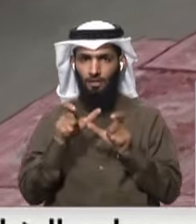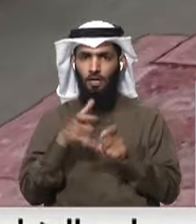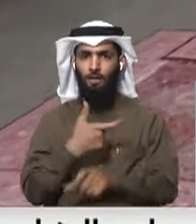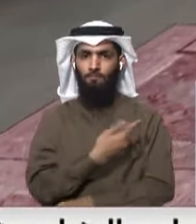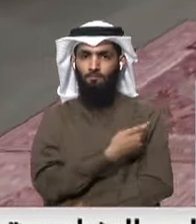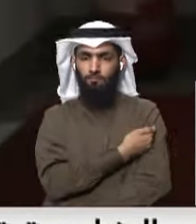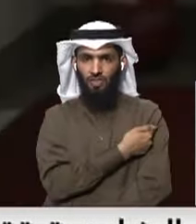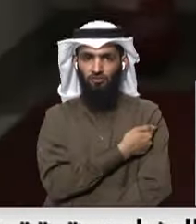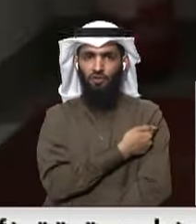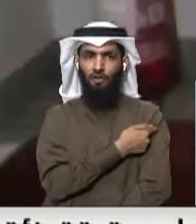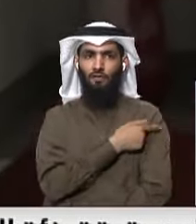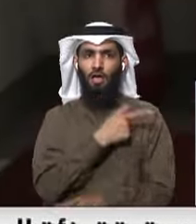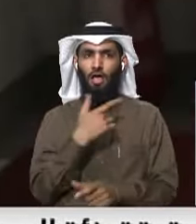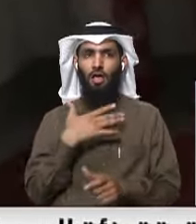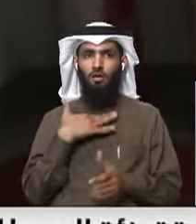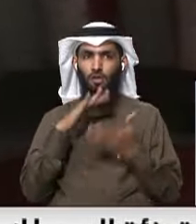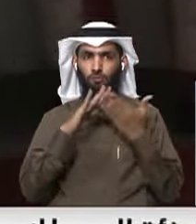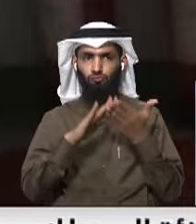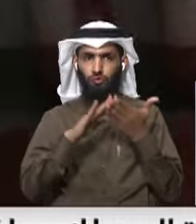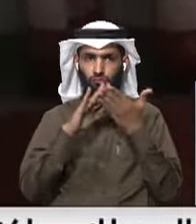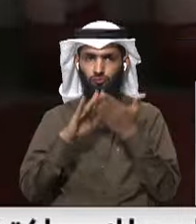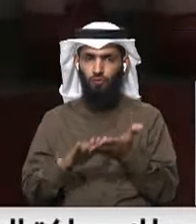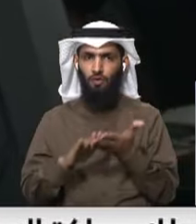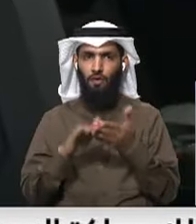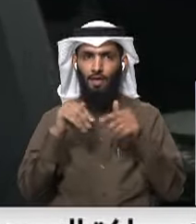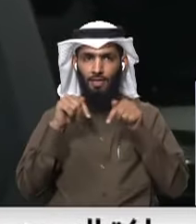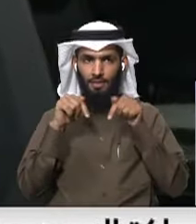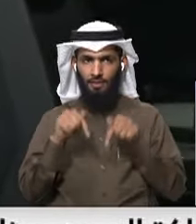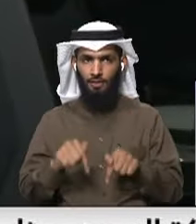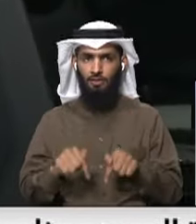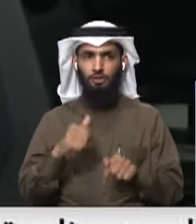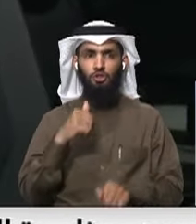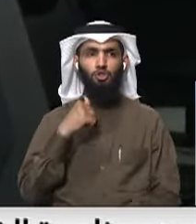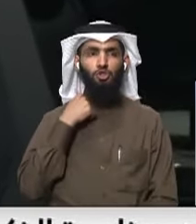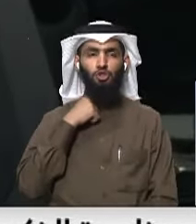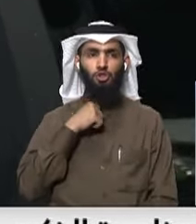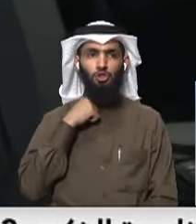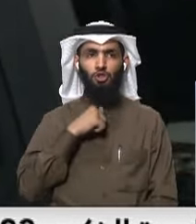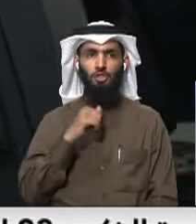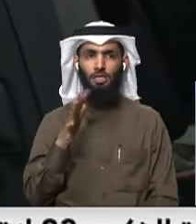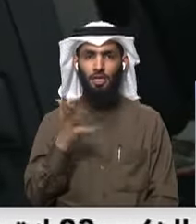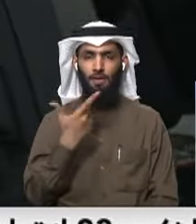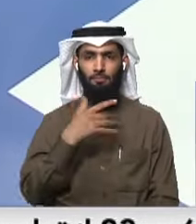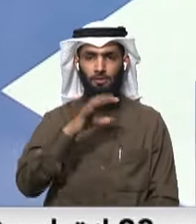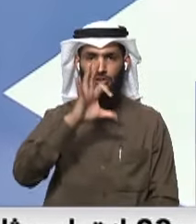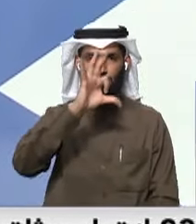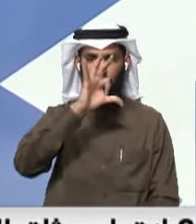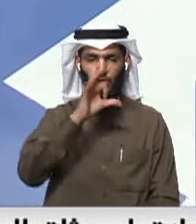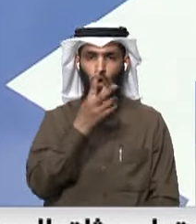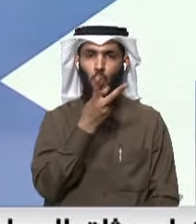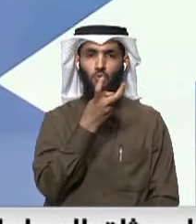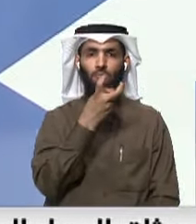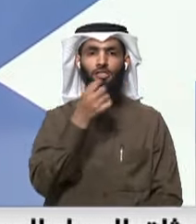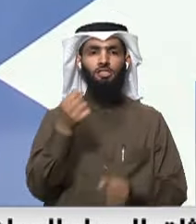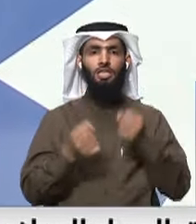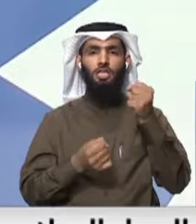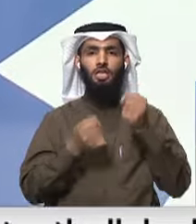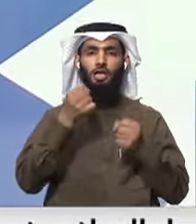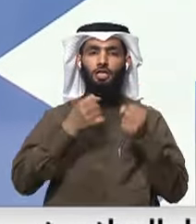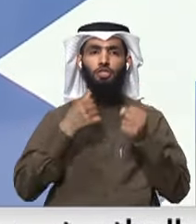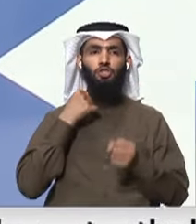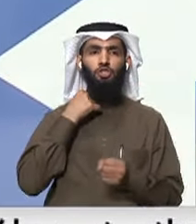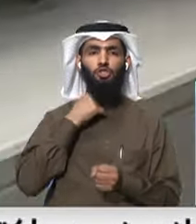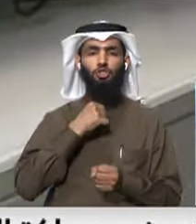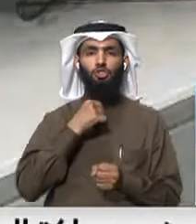وعلى طرقات الحياه قافله الاسعاف الجديده البالغ عددها 79 سياره اسعاف تضاف الى